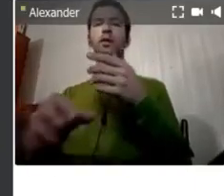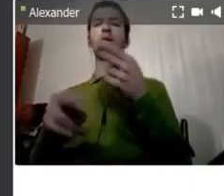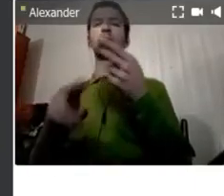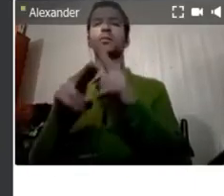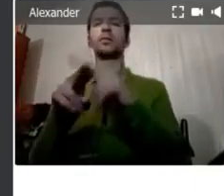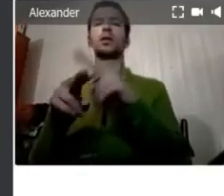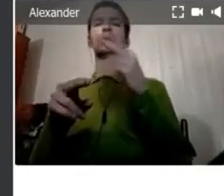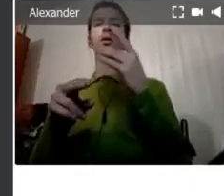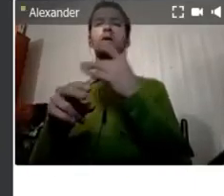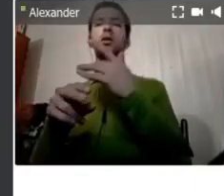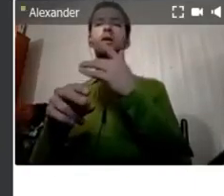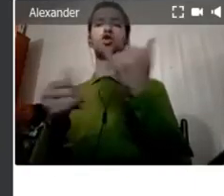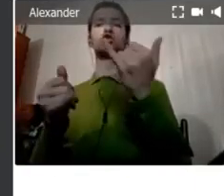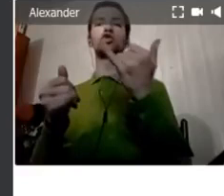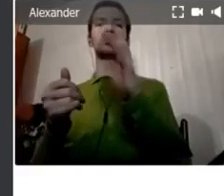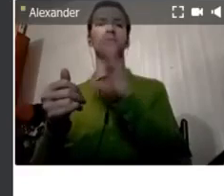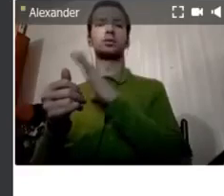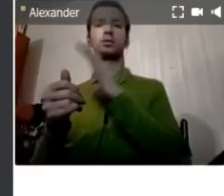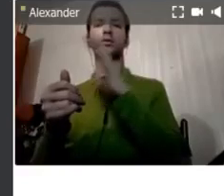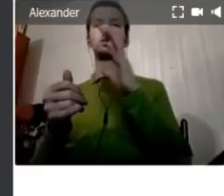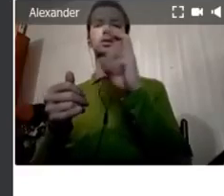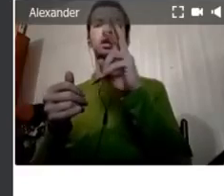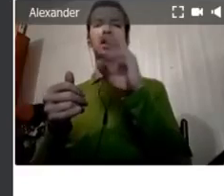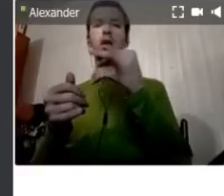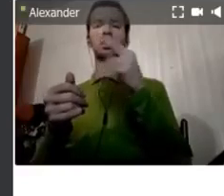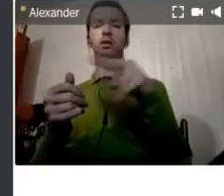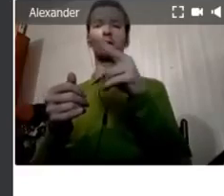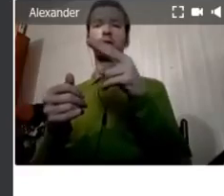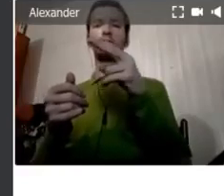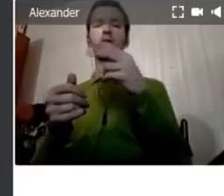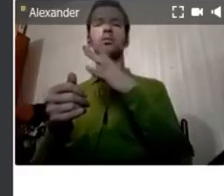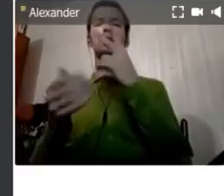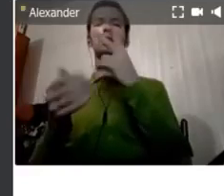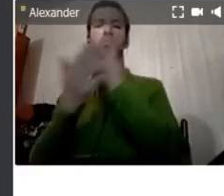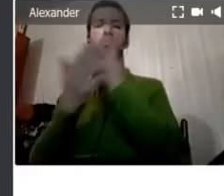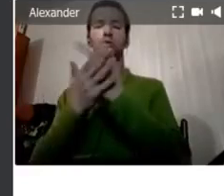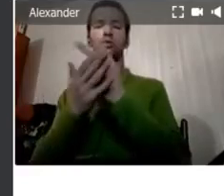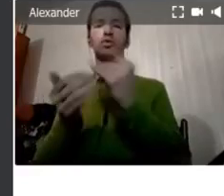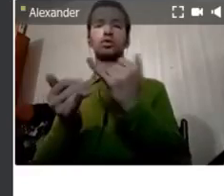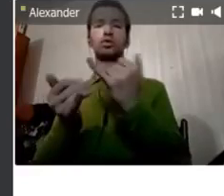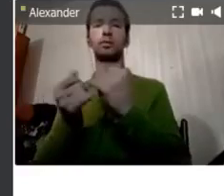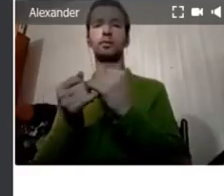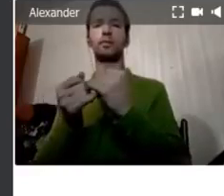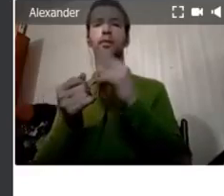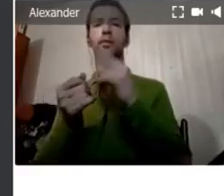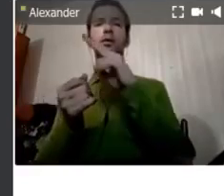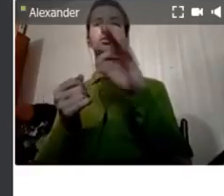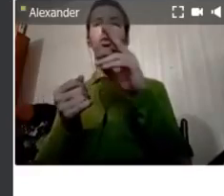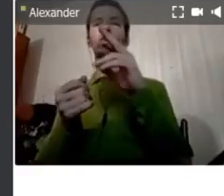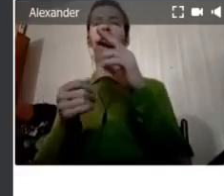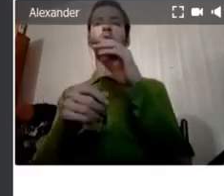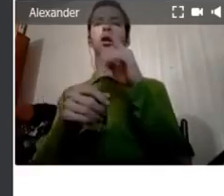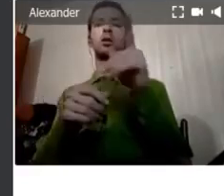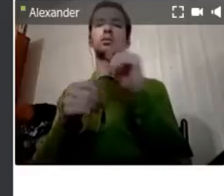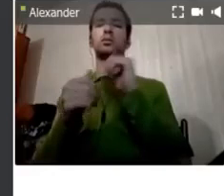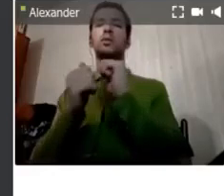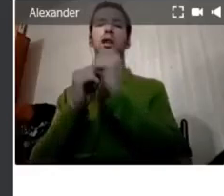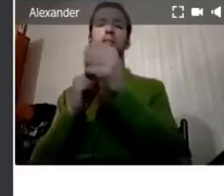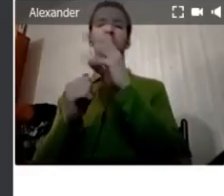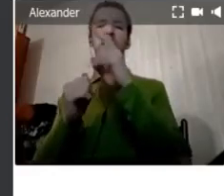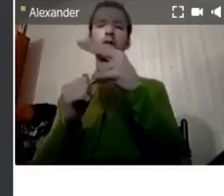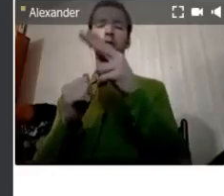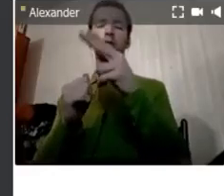да, смотрите на кредитные бонусы. Да, то есть, вот, например, у меня клиент купил ценные бумаги на 9000